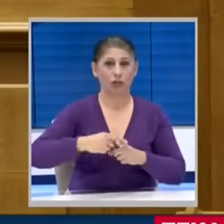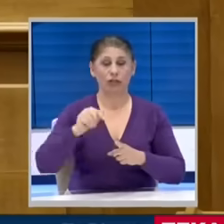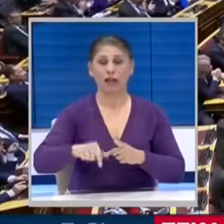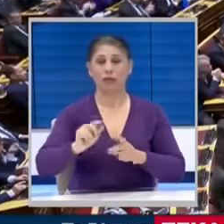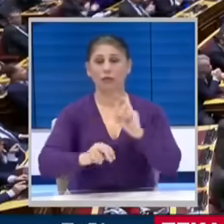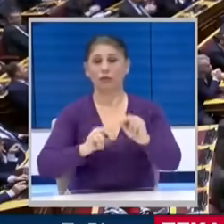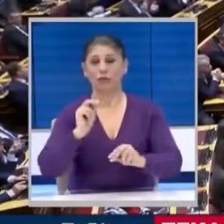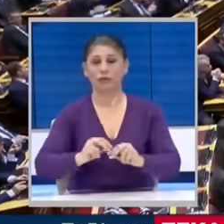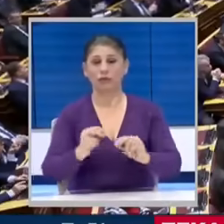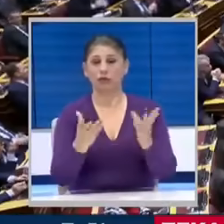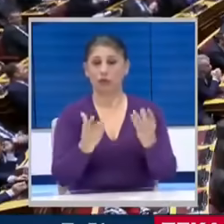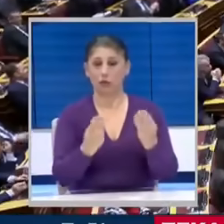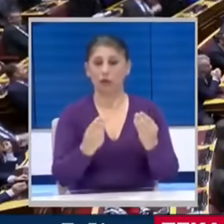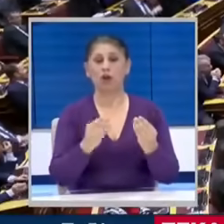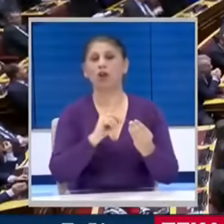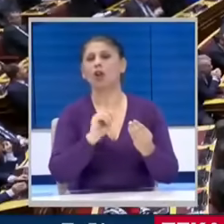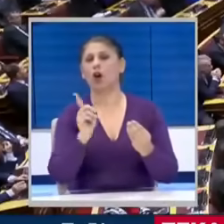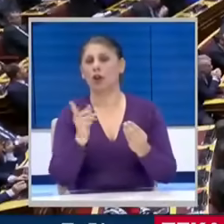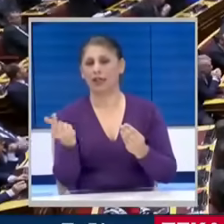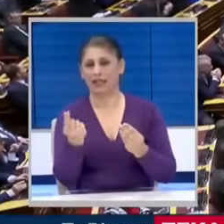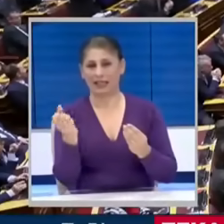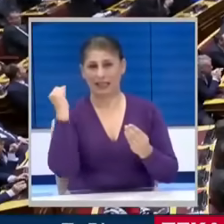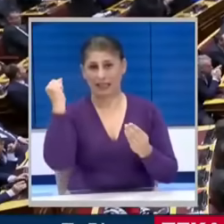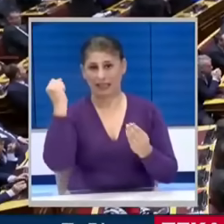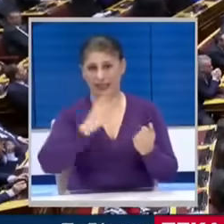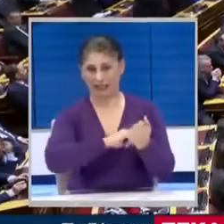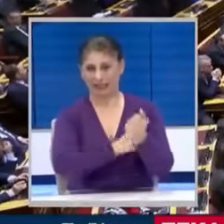αυτοί που ψηφίζουν οι πολλοί και όχι οι λίγοι.